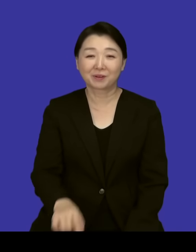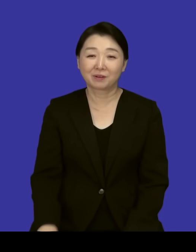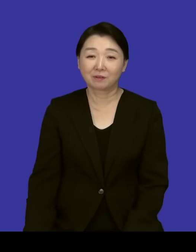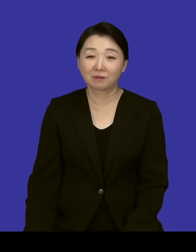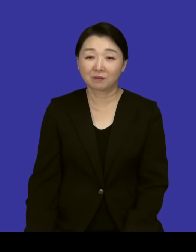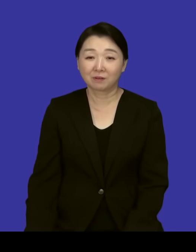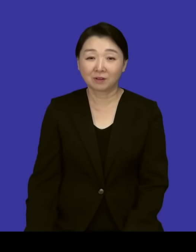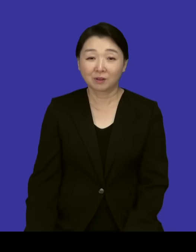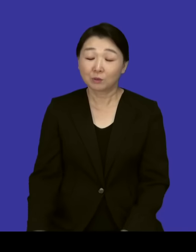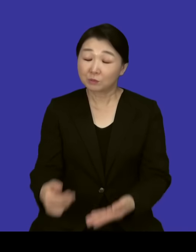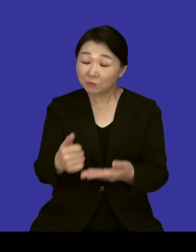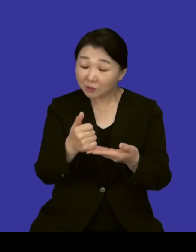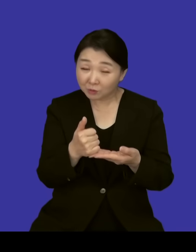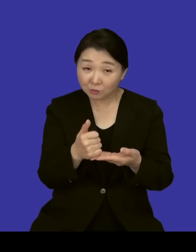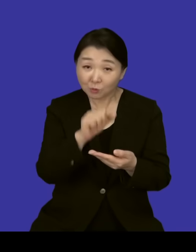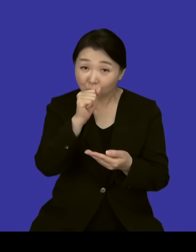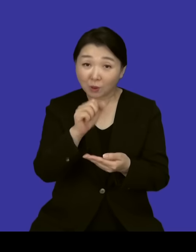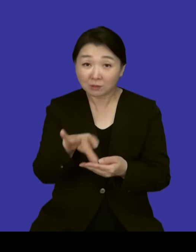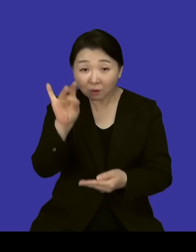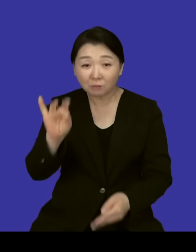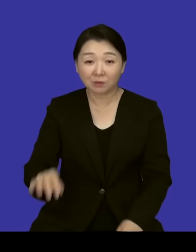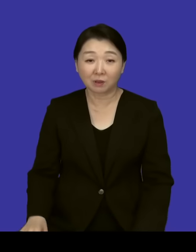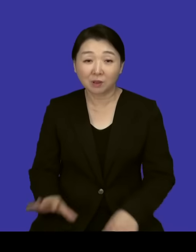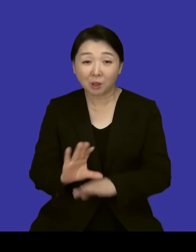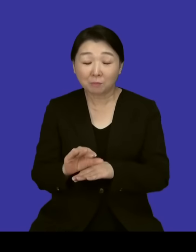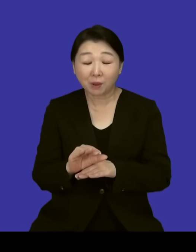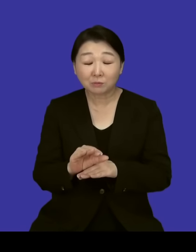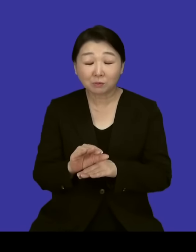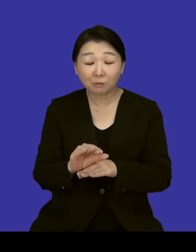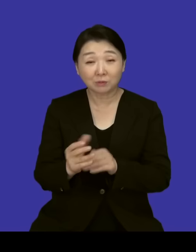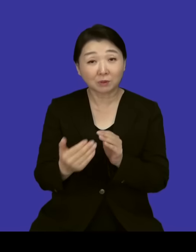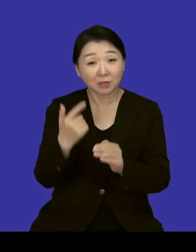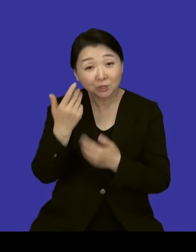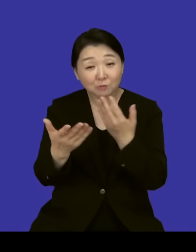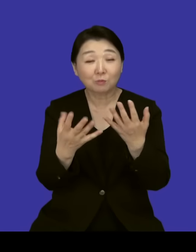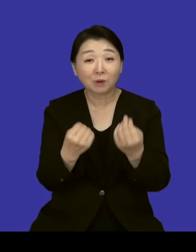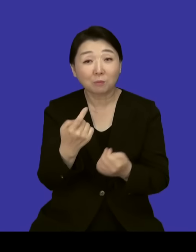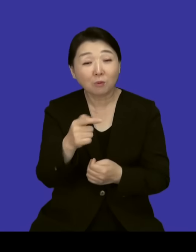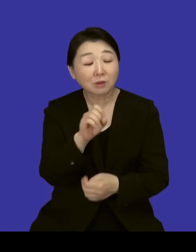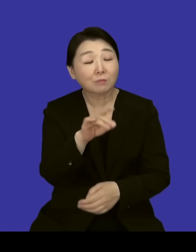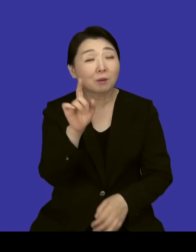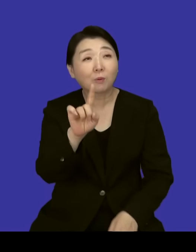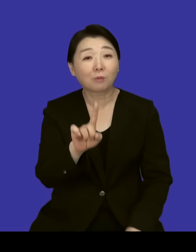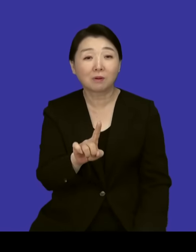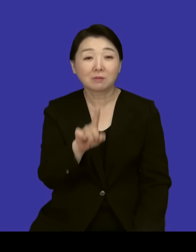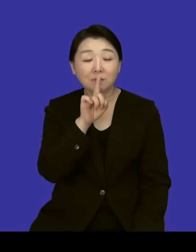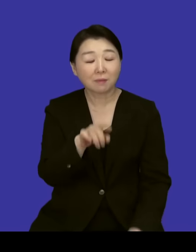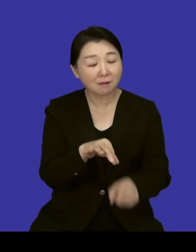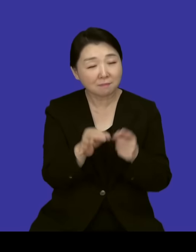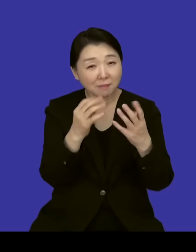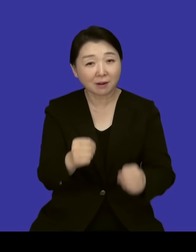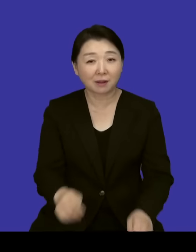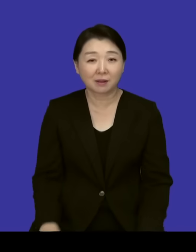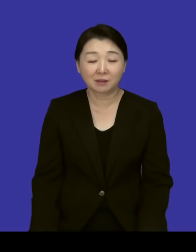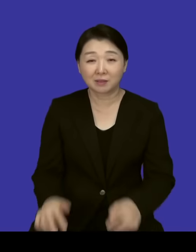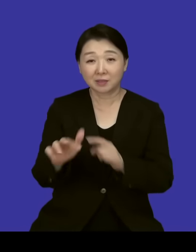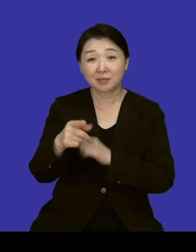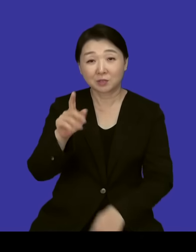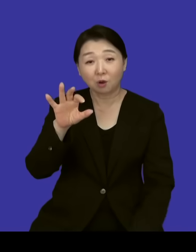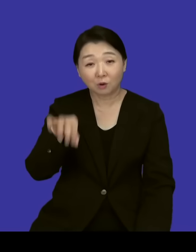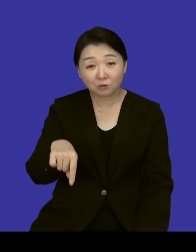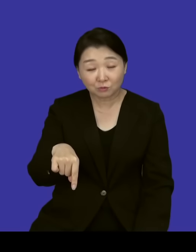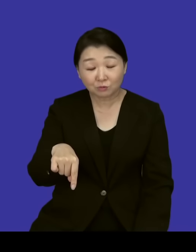나온 게스트 중에 이렇게 좋아하는 사람 처음 정보면 봤어요. 특집이네, 그리고 특집이야. 방송 들어가기 전에 뭘 이렇게 질문도 많고 뭘 자꾸 정말 말 많이 해. 보통 이정수 씨가 보통 게스트라고